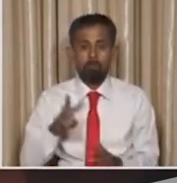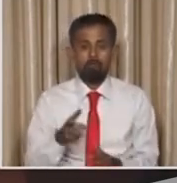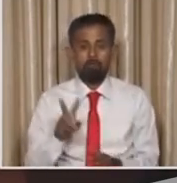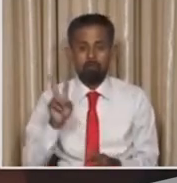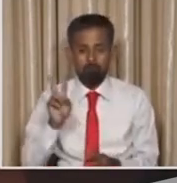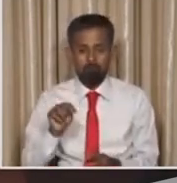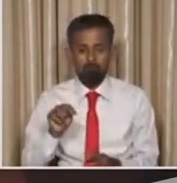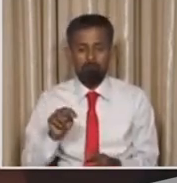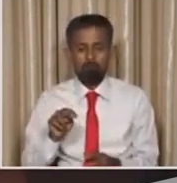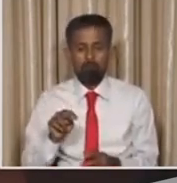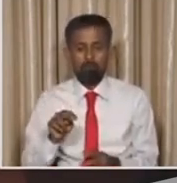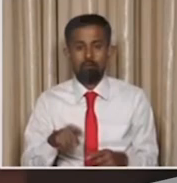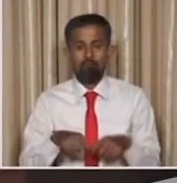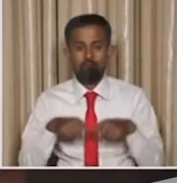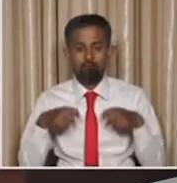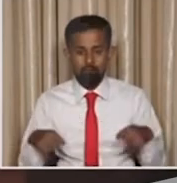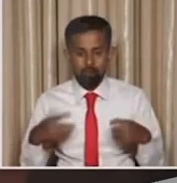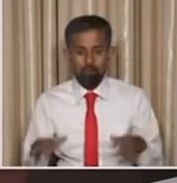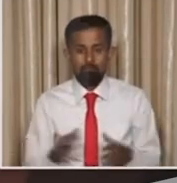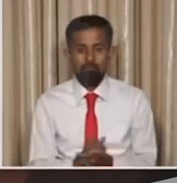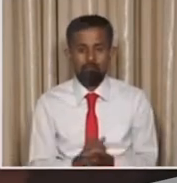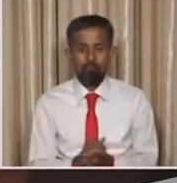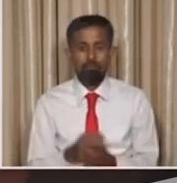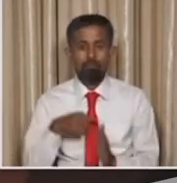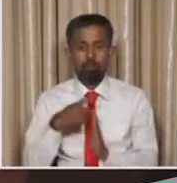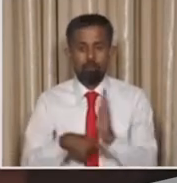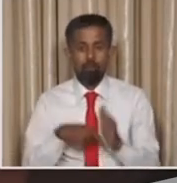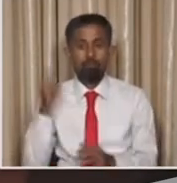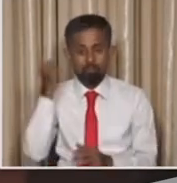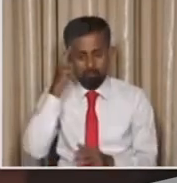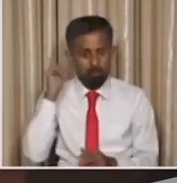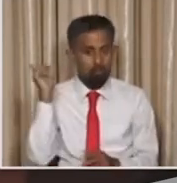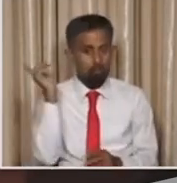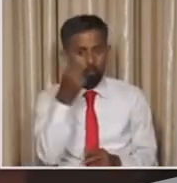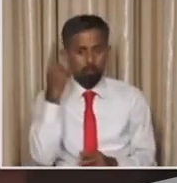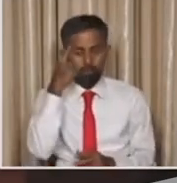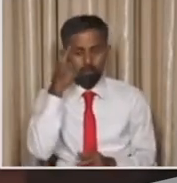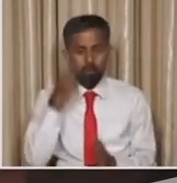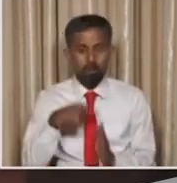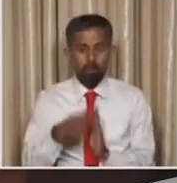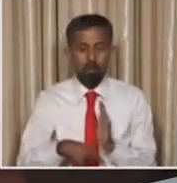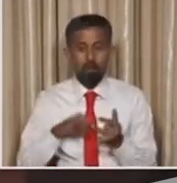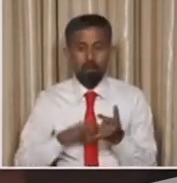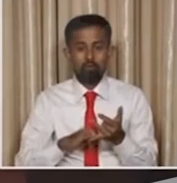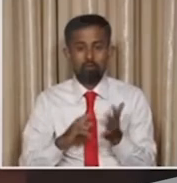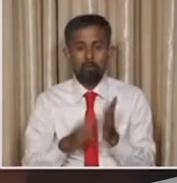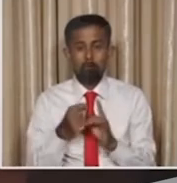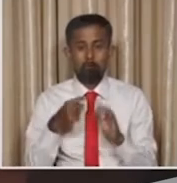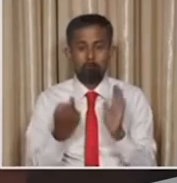320ක් වියදම් කරා. මේක මුළු රටම දැනගන්න ඕන. ලංකාවේ සුප්‍රීම් සැට්